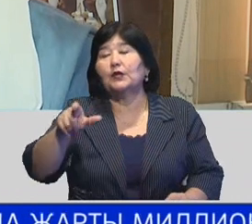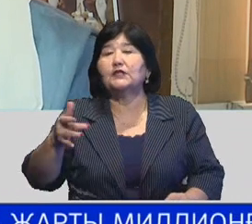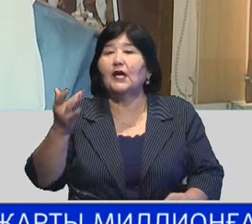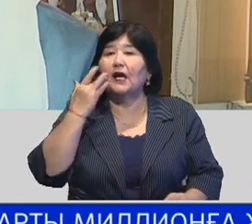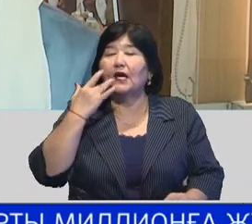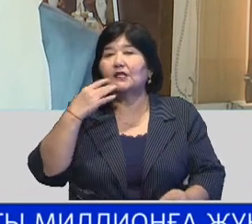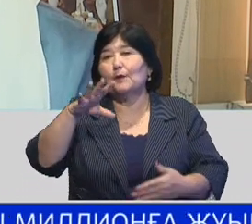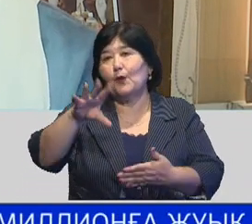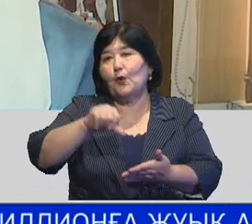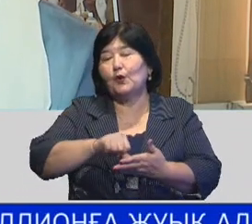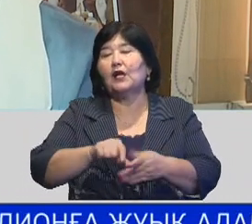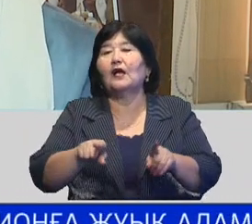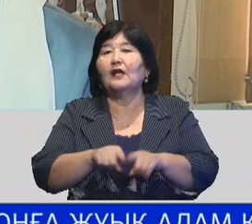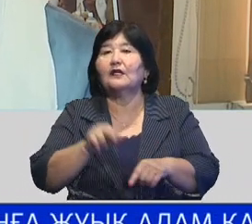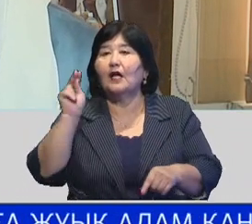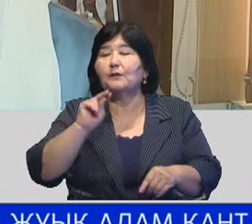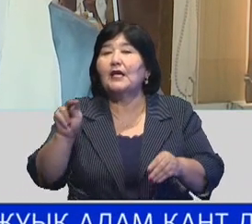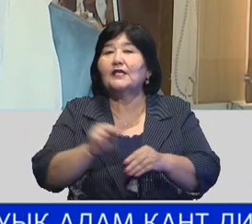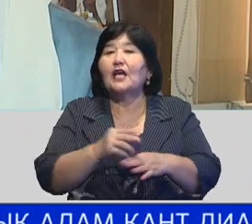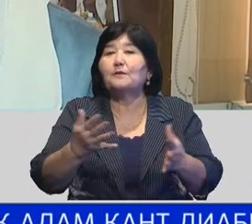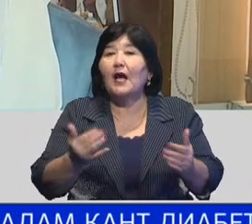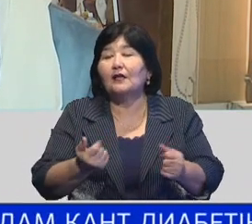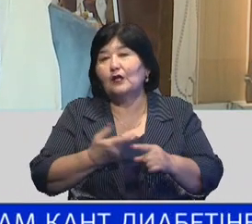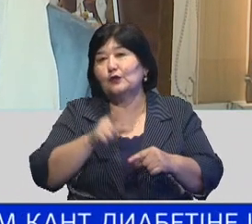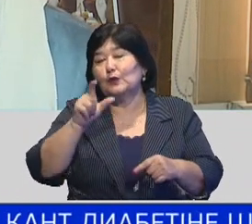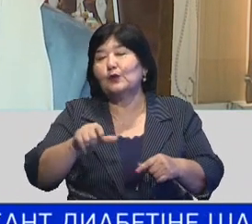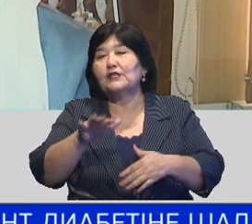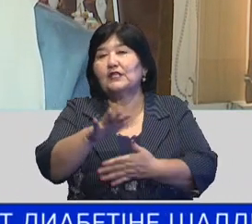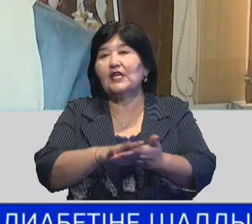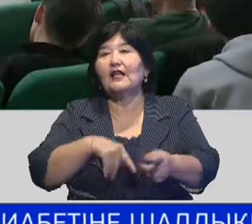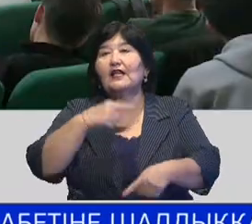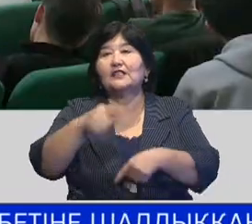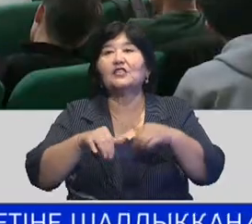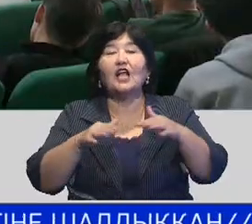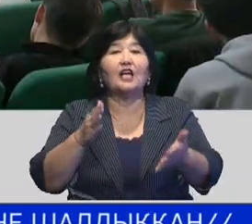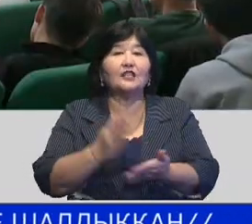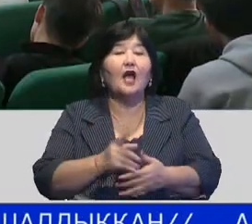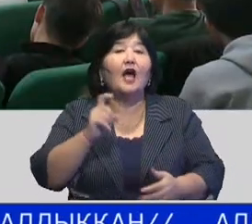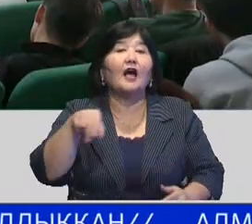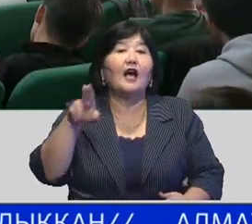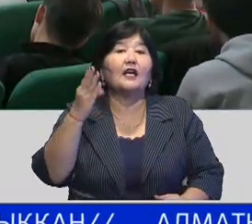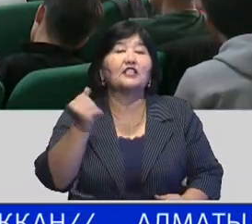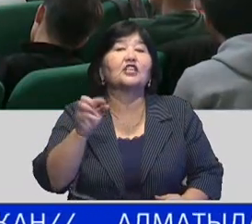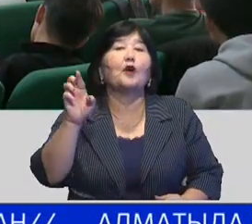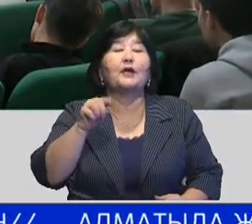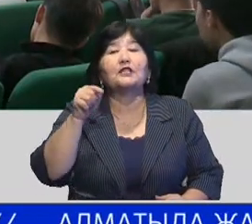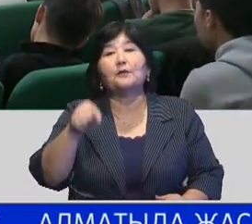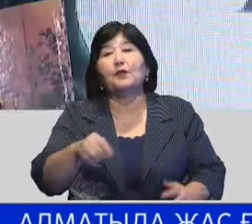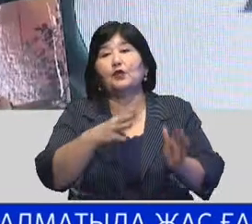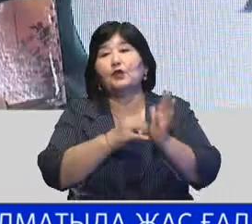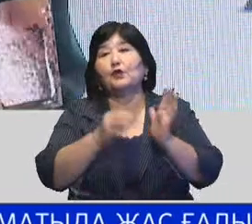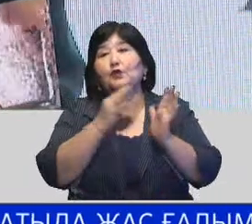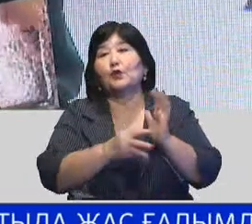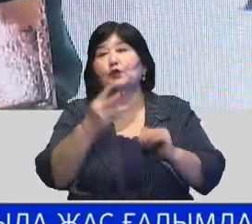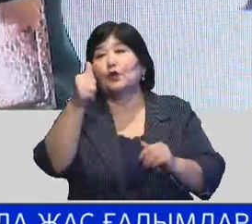үлгі аламыз, өнеге алдық, тәрбие алдық, соғысының жолын жалғастырып келе жатырмыз. Хадиша Баязитова 1993